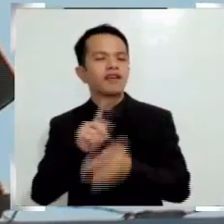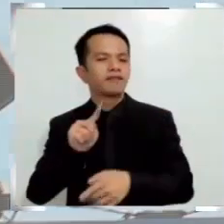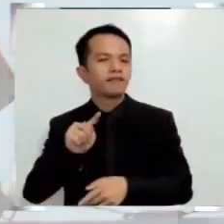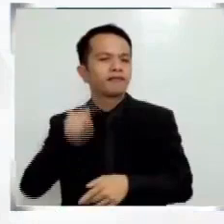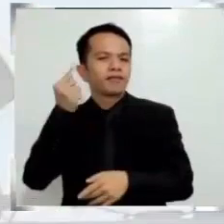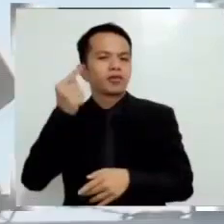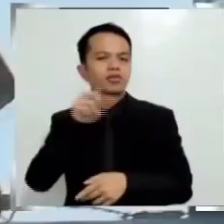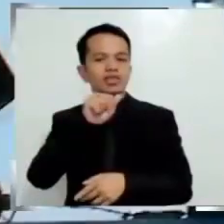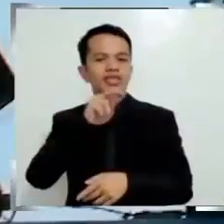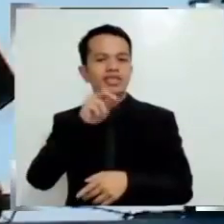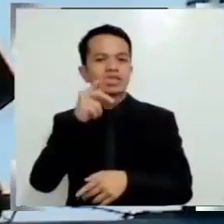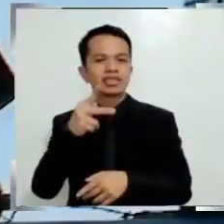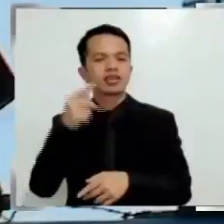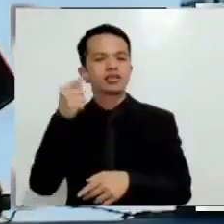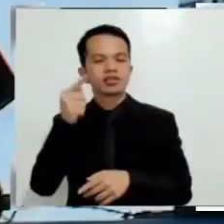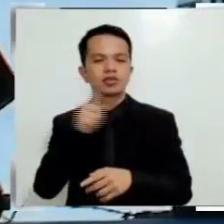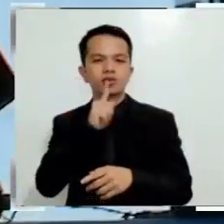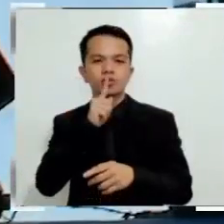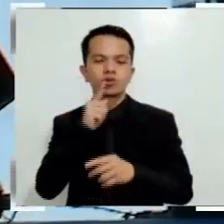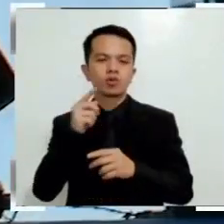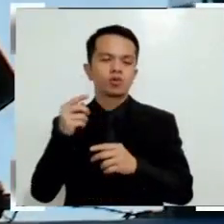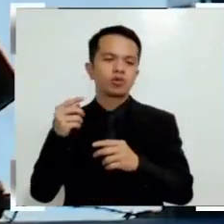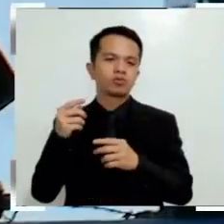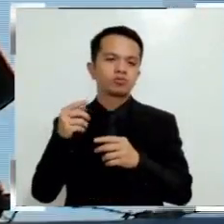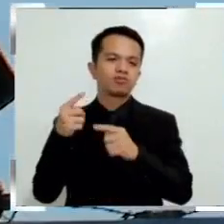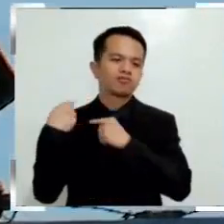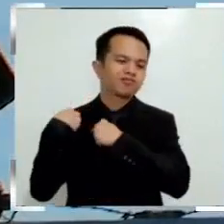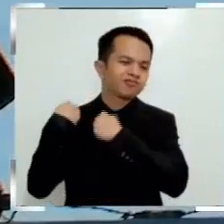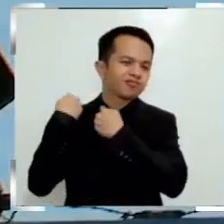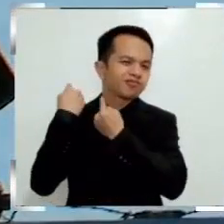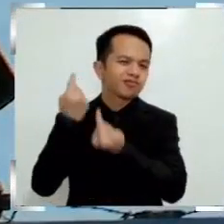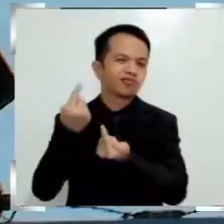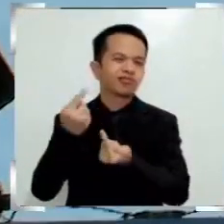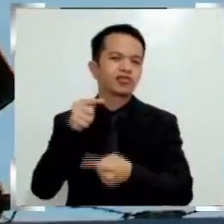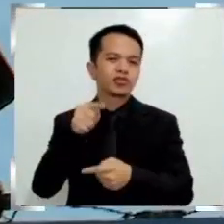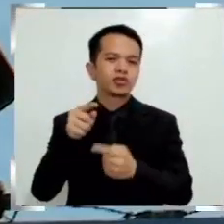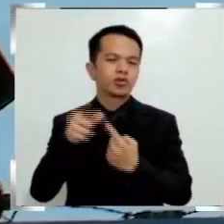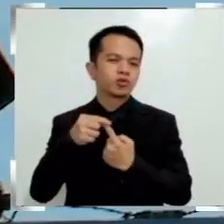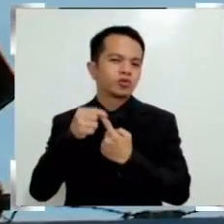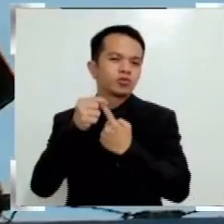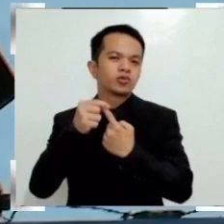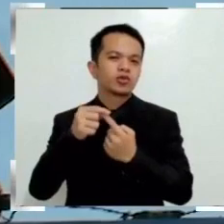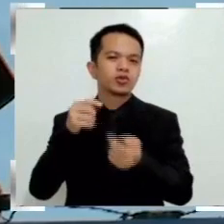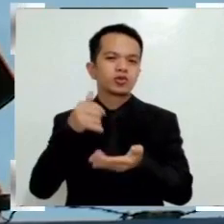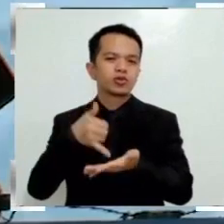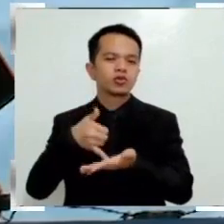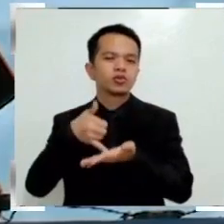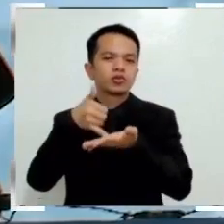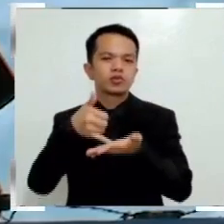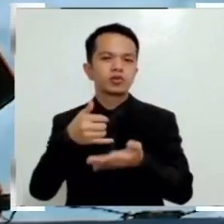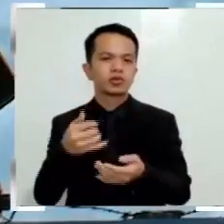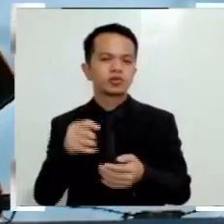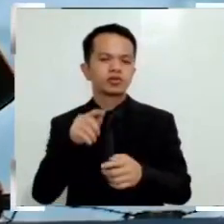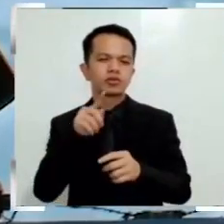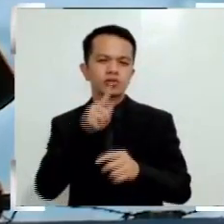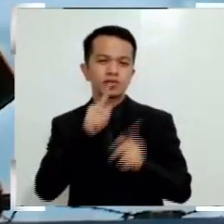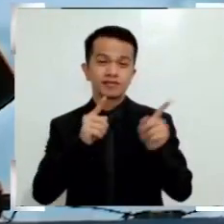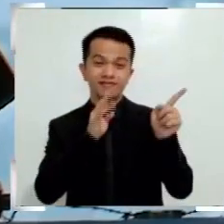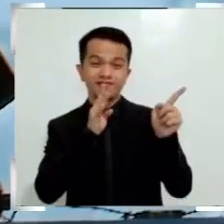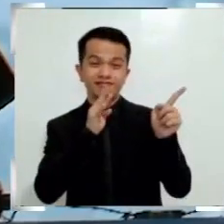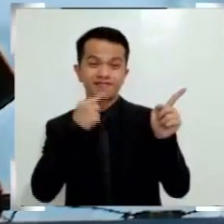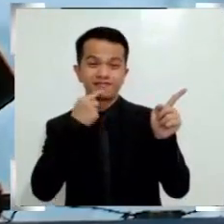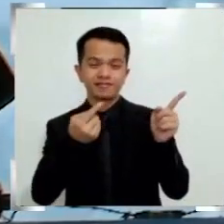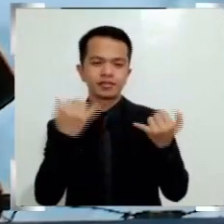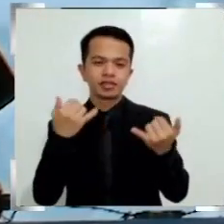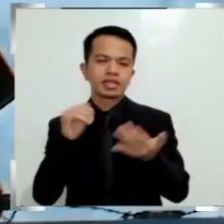of Famer. 7 years successive, siya po ay binoto ng taong bayan. Inikot po namin Pilipinas asking